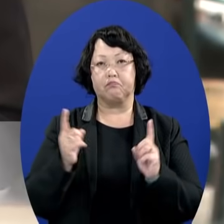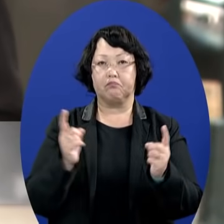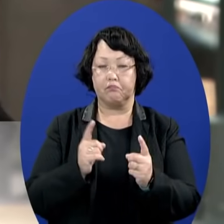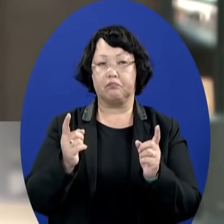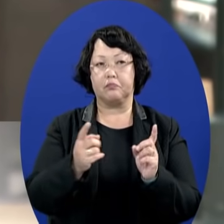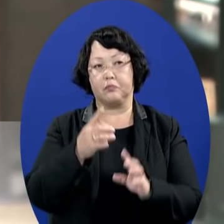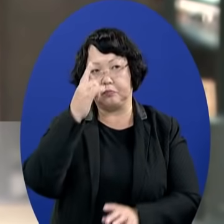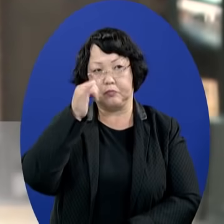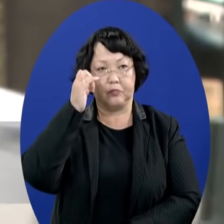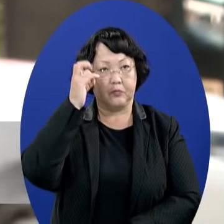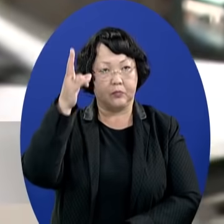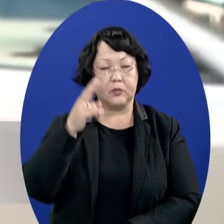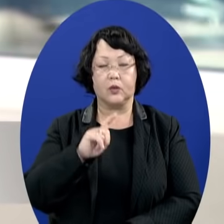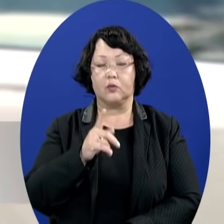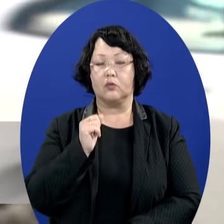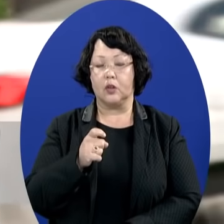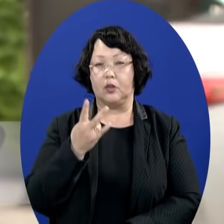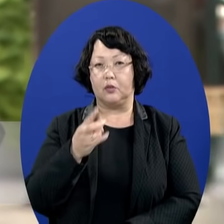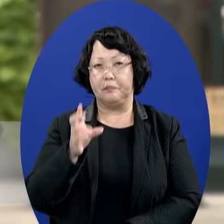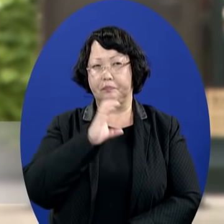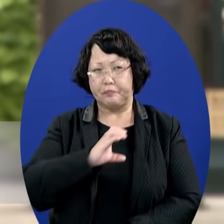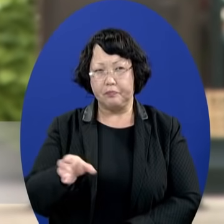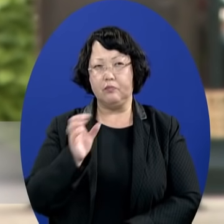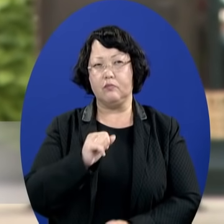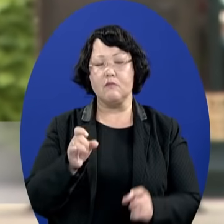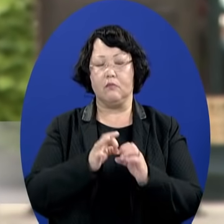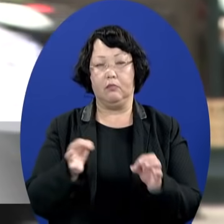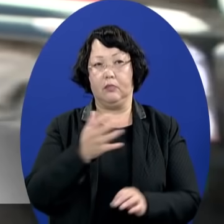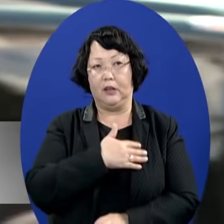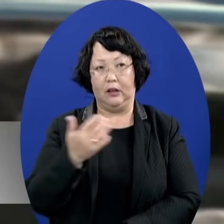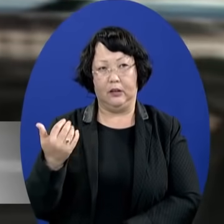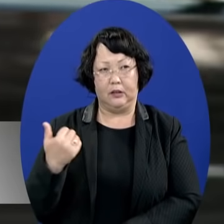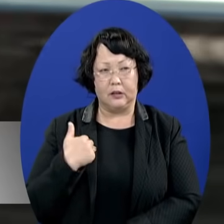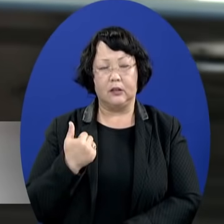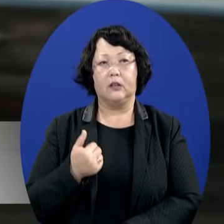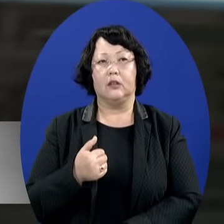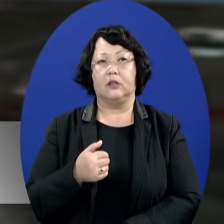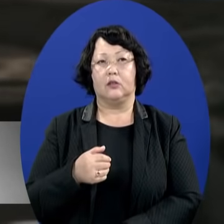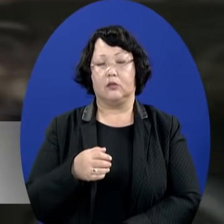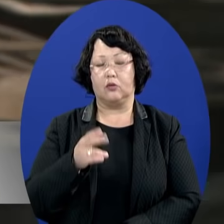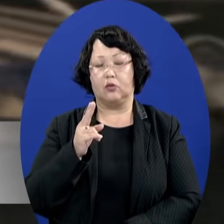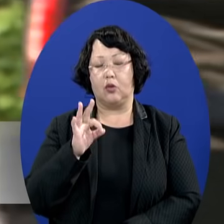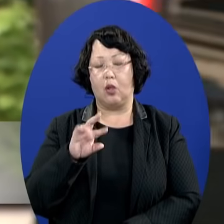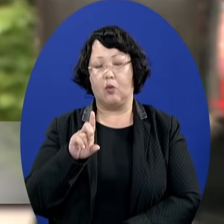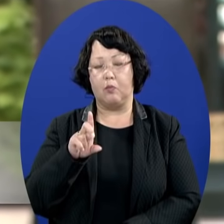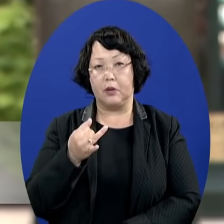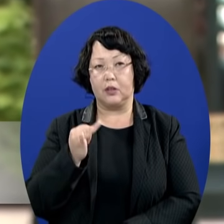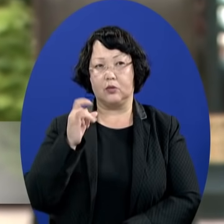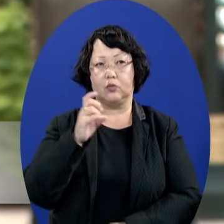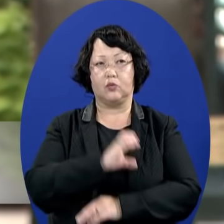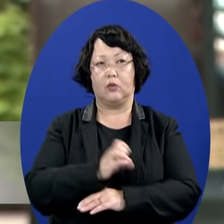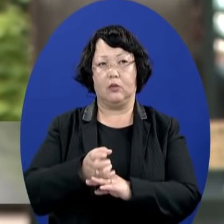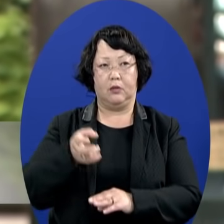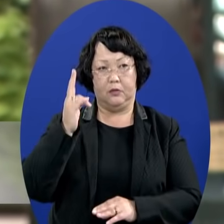өнөөдөр Монгол улсын ерөнхийлөгч хүрд зөвх нэгдсэн үндэсний байгууллагын ерөнхий нарийн бичгийн дарга Антонио Гутерреш болоод за Колумбийн их сургуулийн доктортой хөгжлийн төвийн